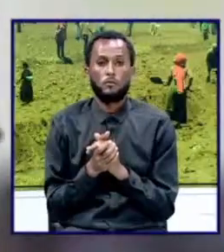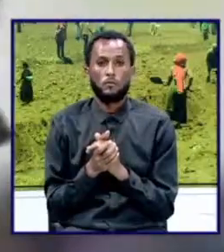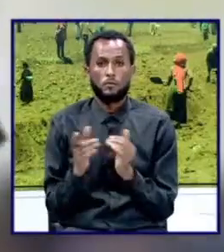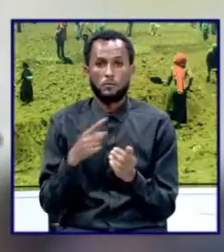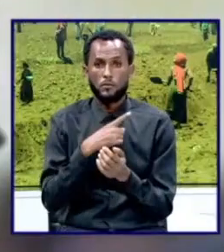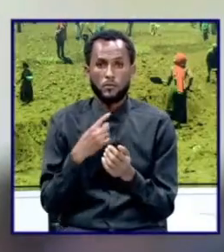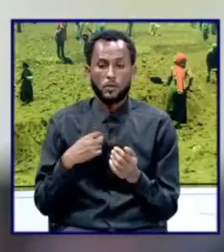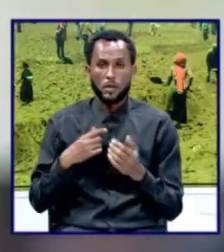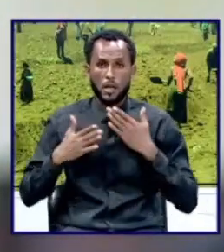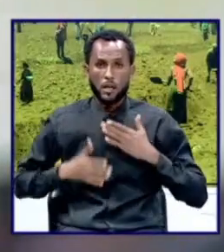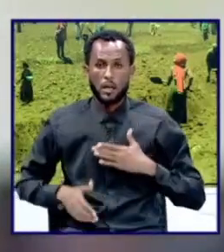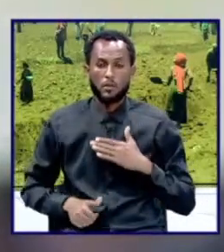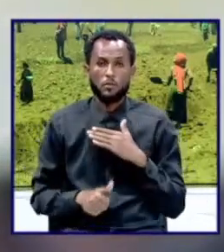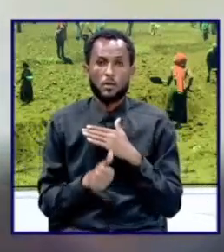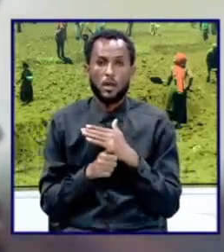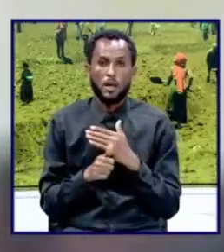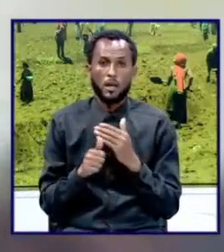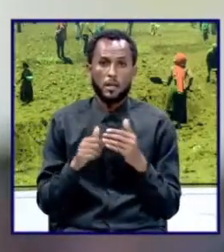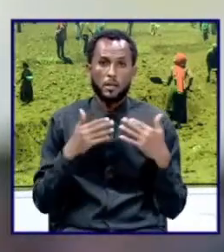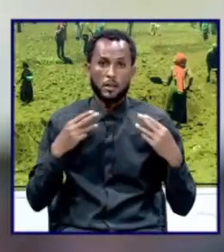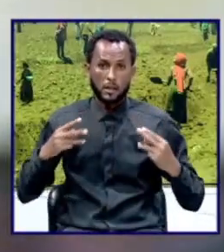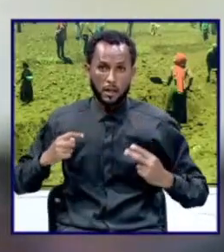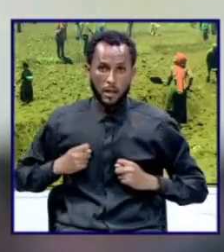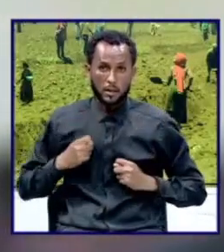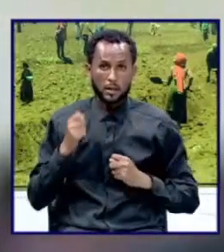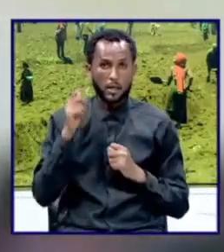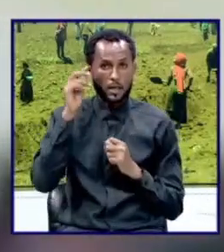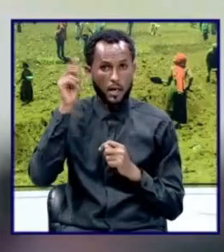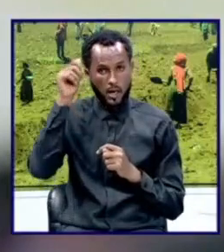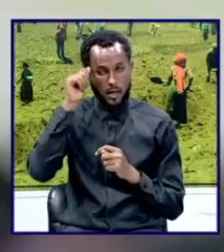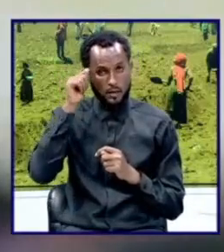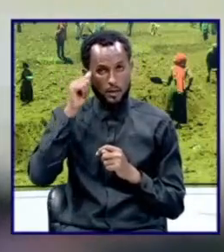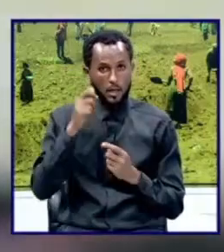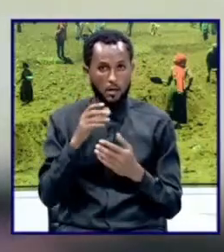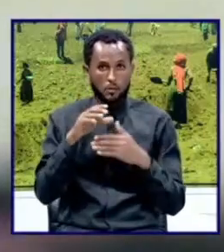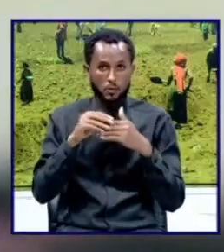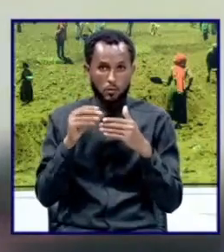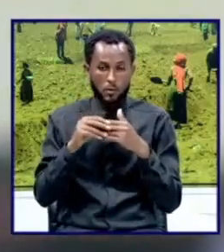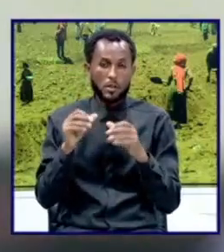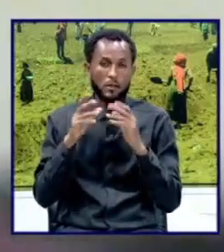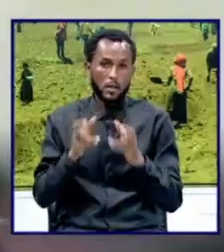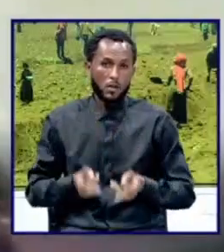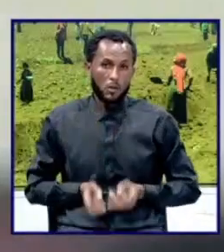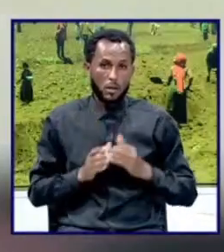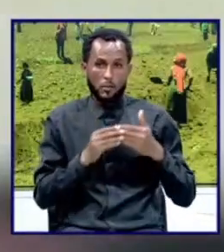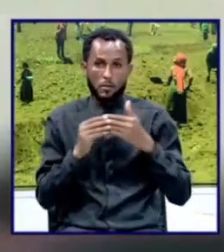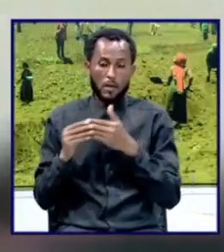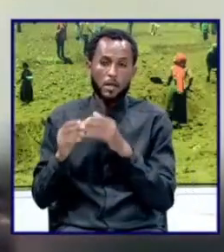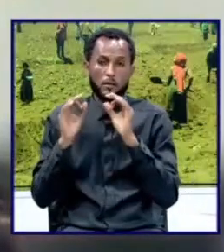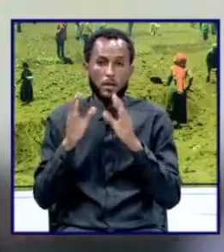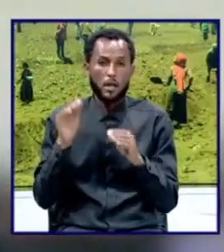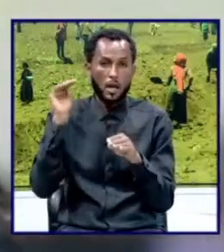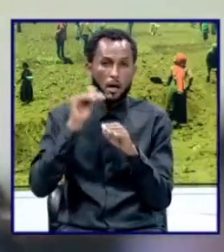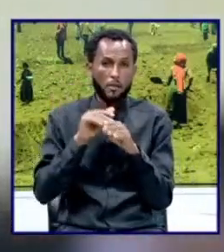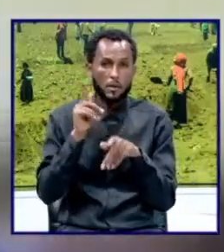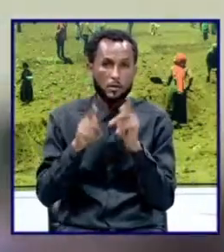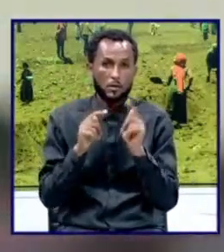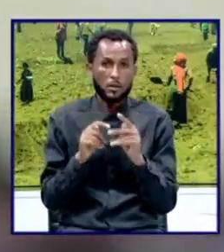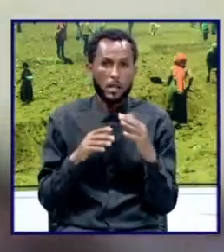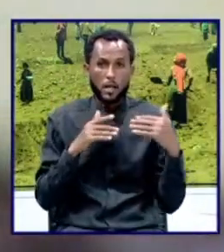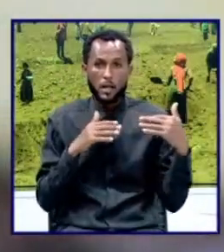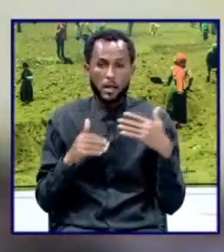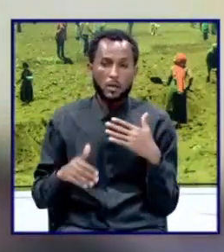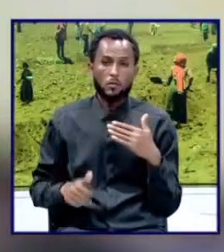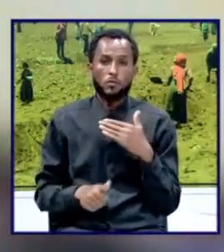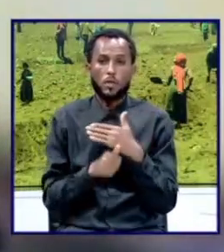ንሕና ስንኩላን ተጋደልቲ ኤርትራ ብሰንኪ ዋሕዲ ደሞዝ ህይወትና ምምራሕ ሲኢና ኣብ ልዕሊ እቲ ናይ ኩናት